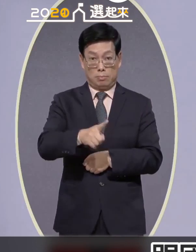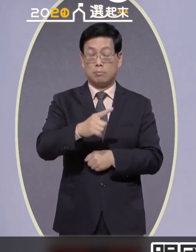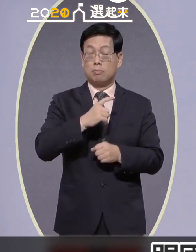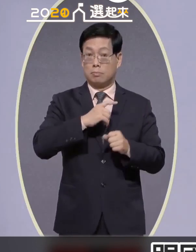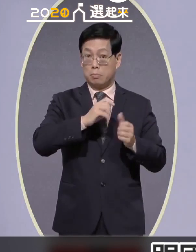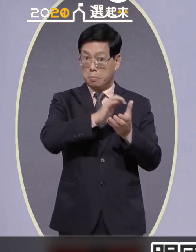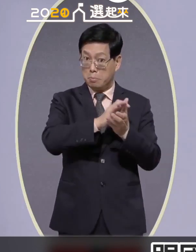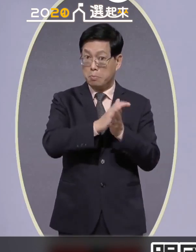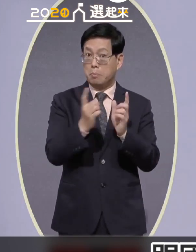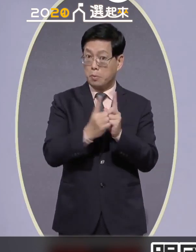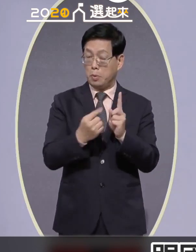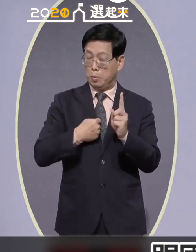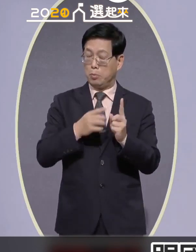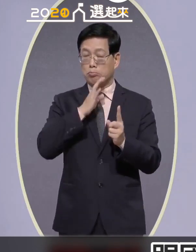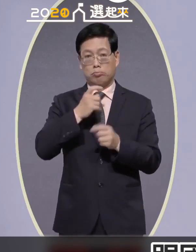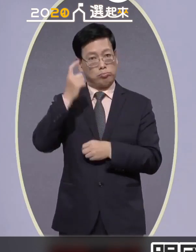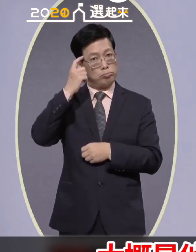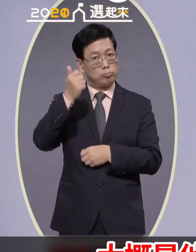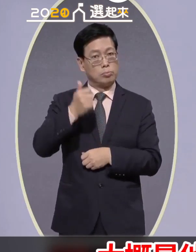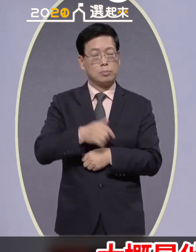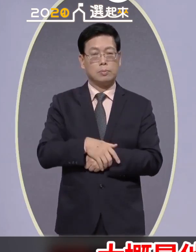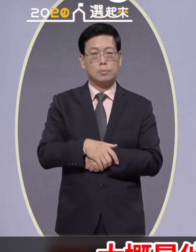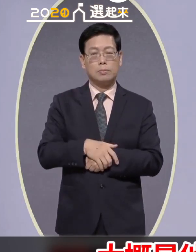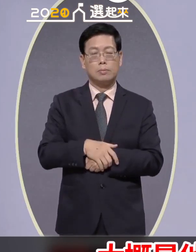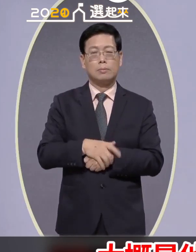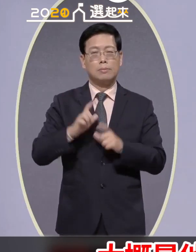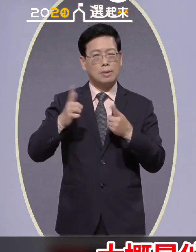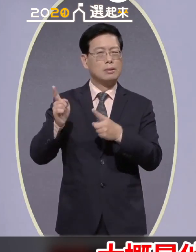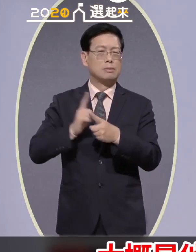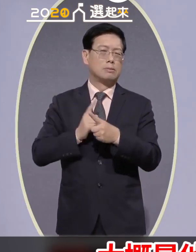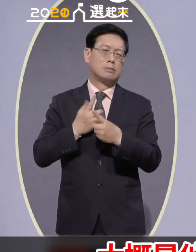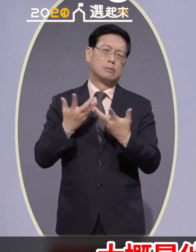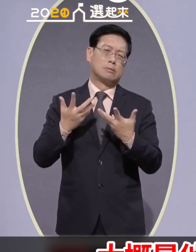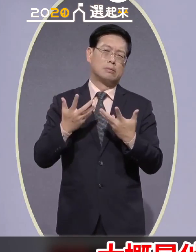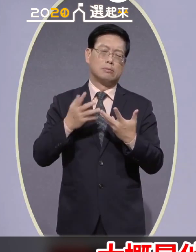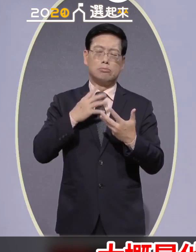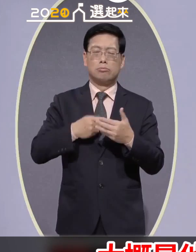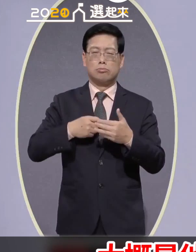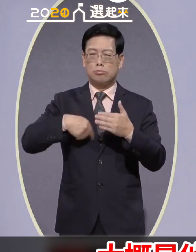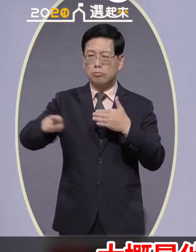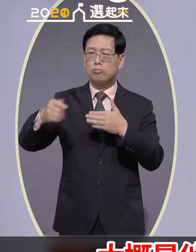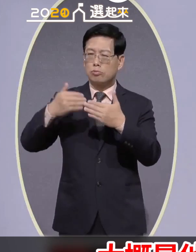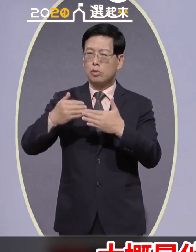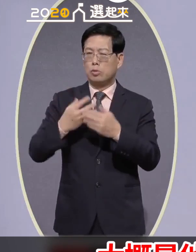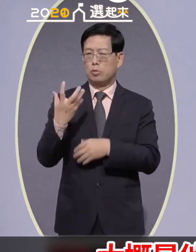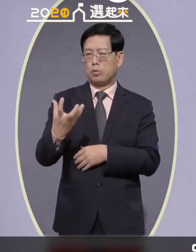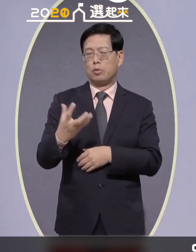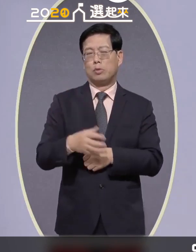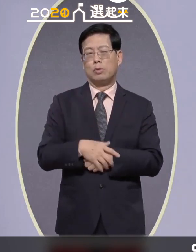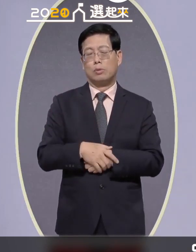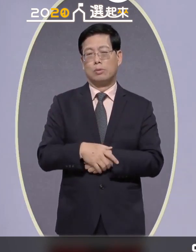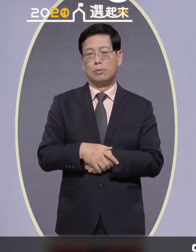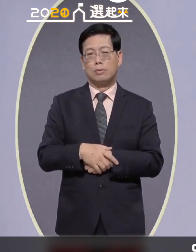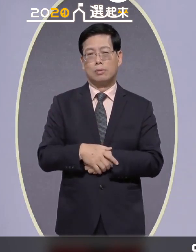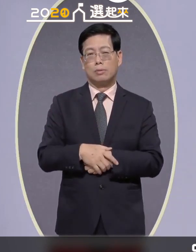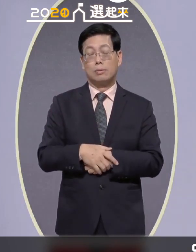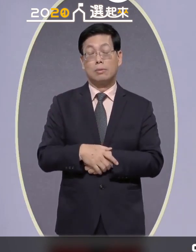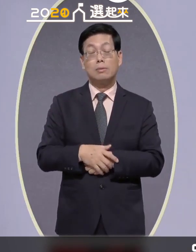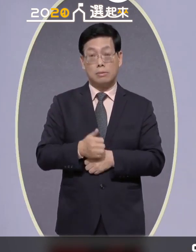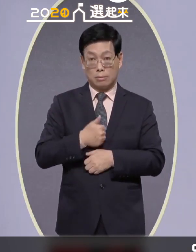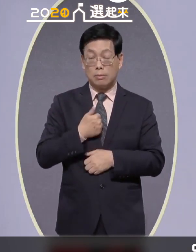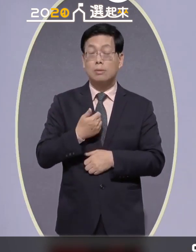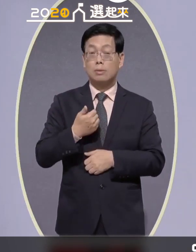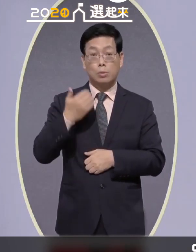的对我们的评价，大概是他只是出入中国比较多一点。其实我